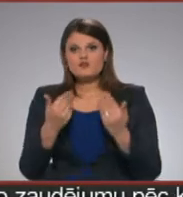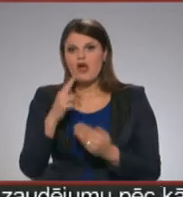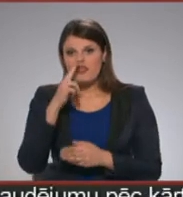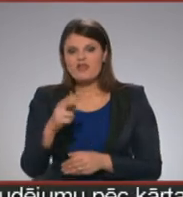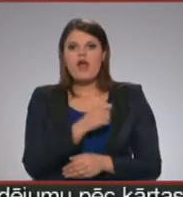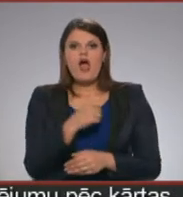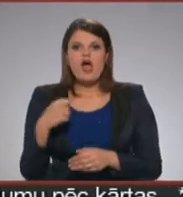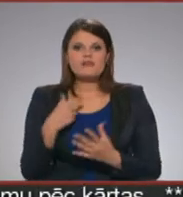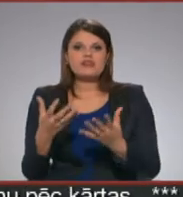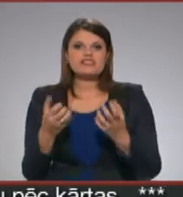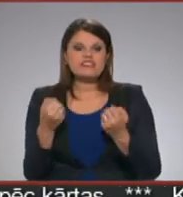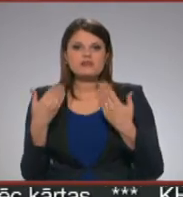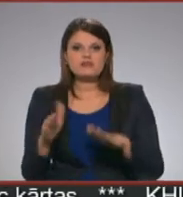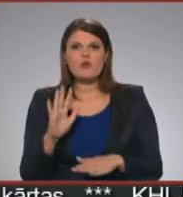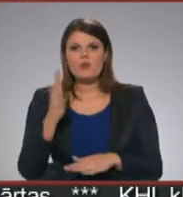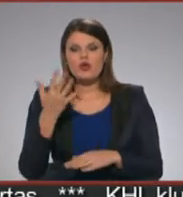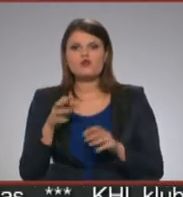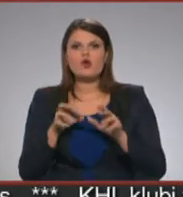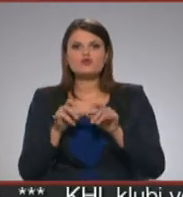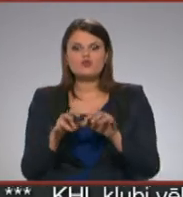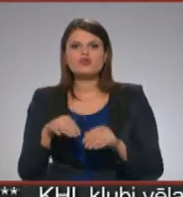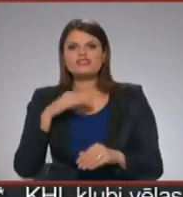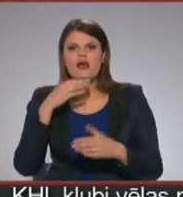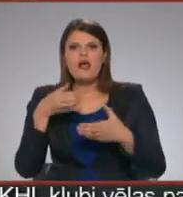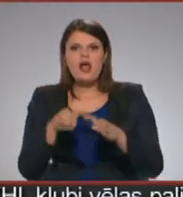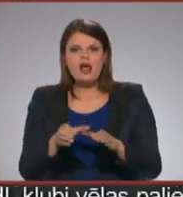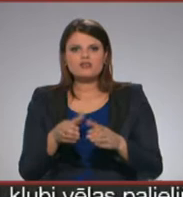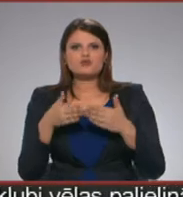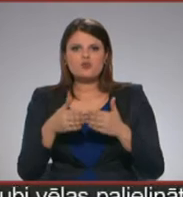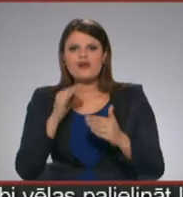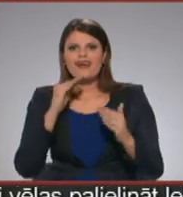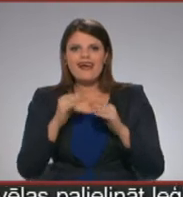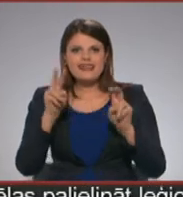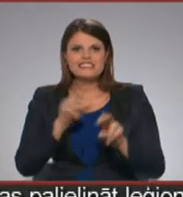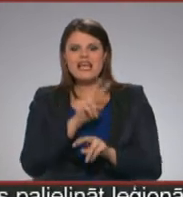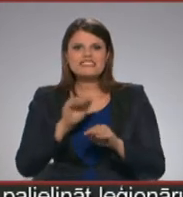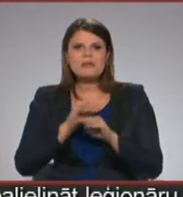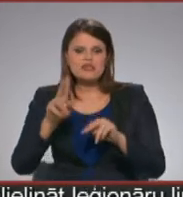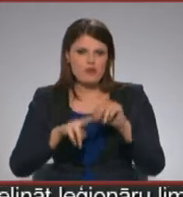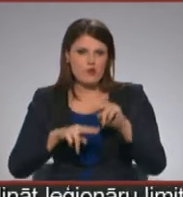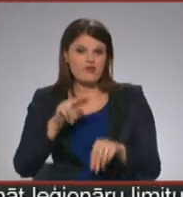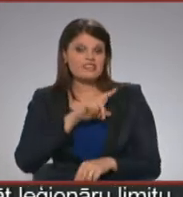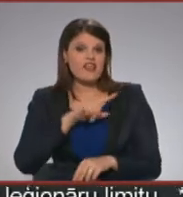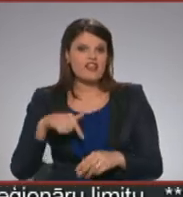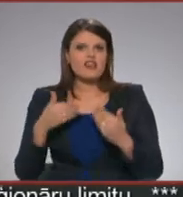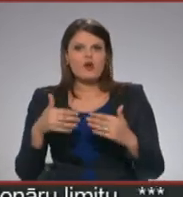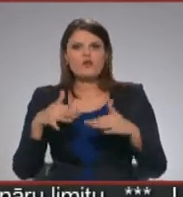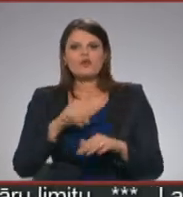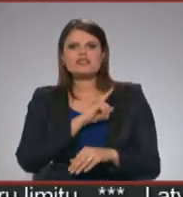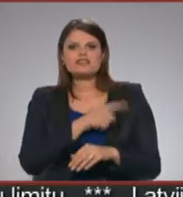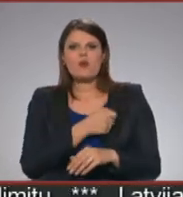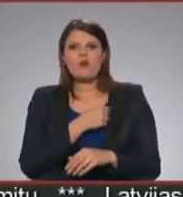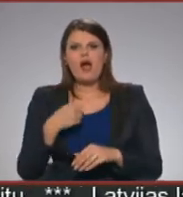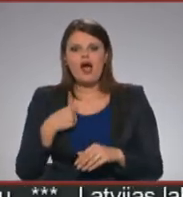Šonedēļ bruņotie spēki saņems jau 5. Skrundas klases patruļkuģi Rēzekne, kas pilnībā būvēts Latvijā. Pašreiz jūras spēku flotilas rīcībā ir